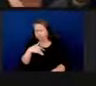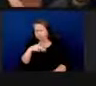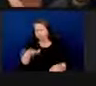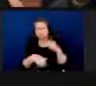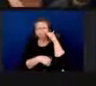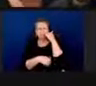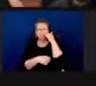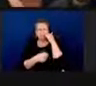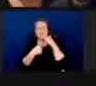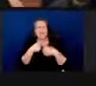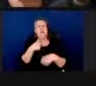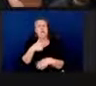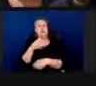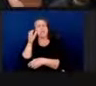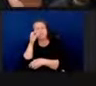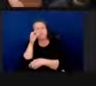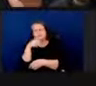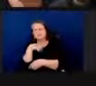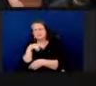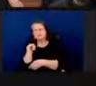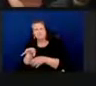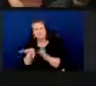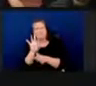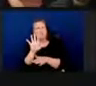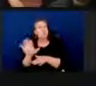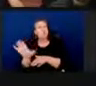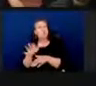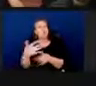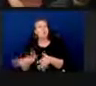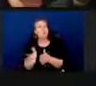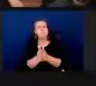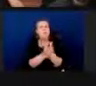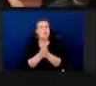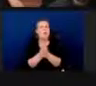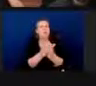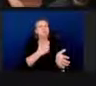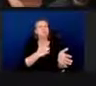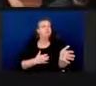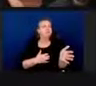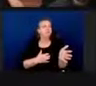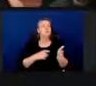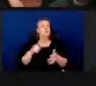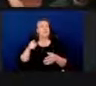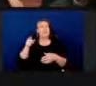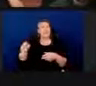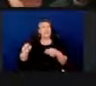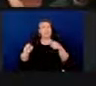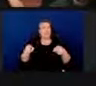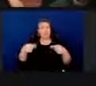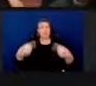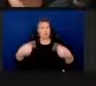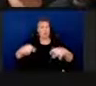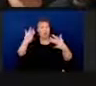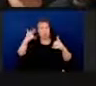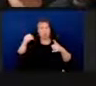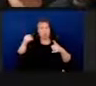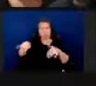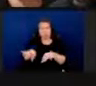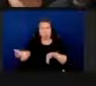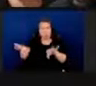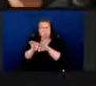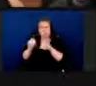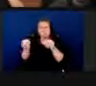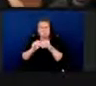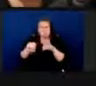يتحدثون عن بعض من الأشياء ولكن خلال الحوار الذي دار بينهم رأيت